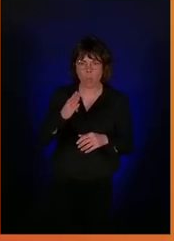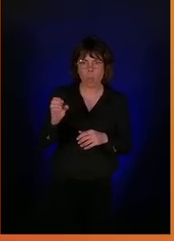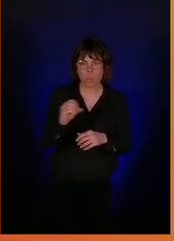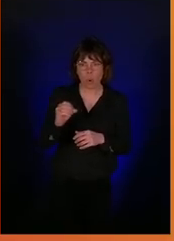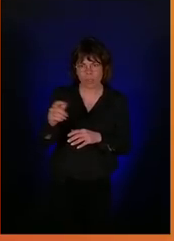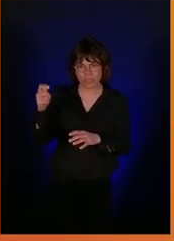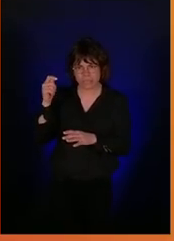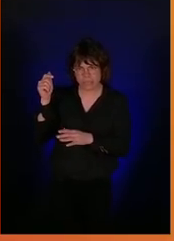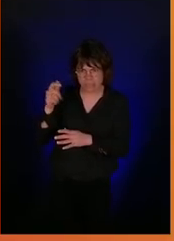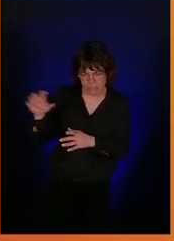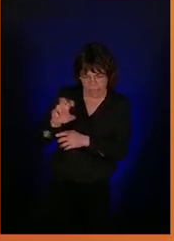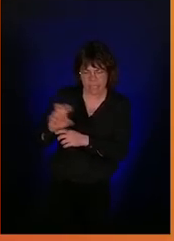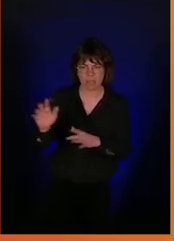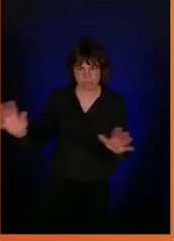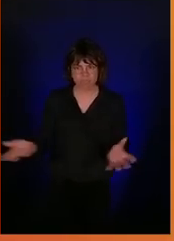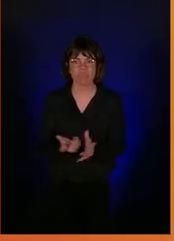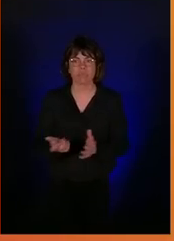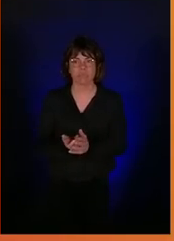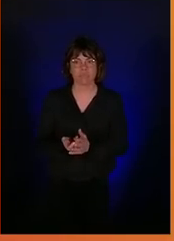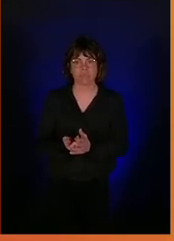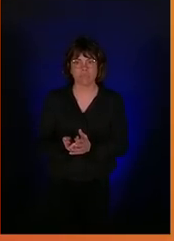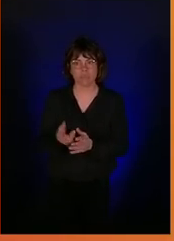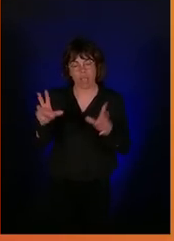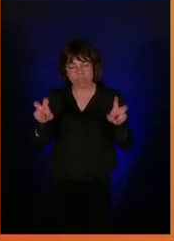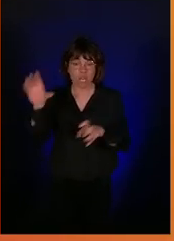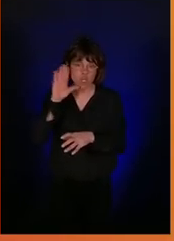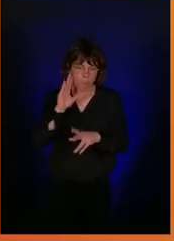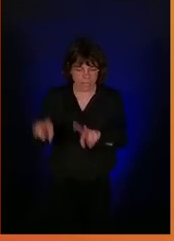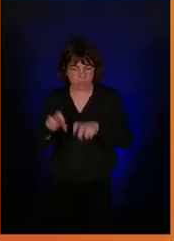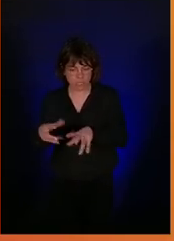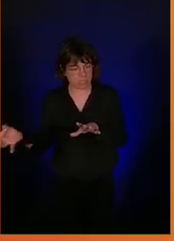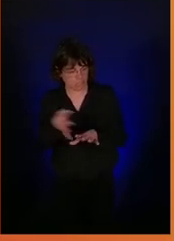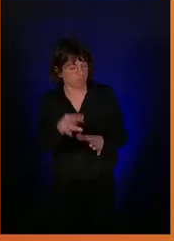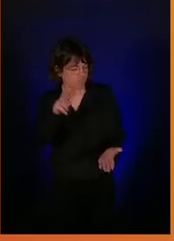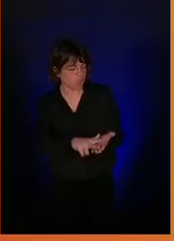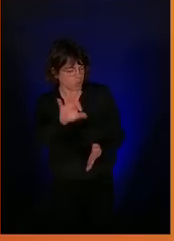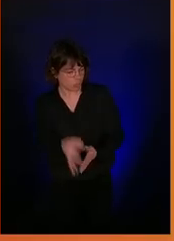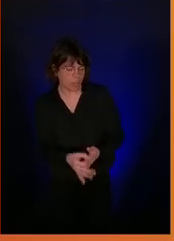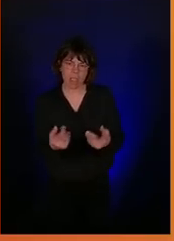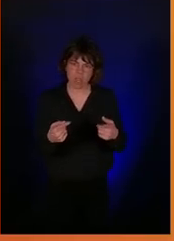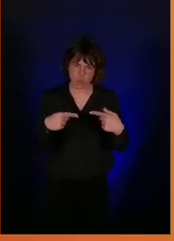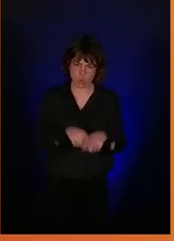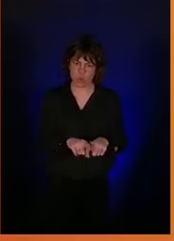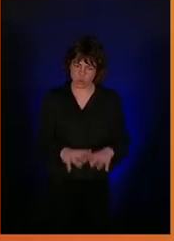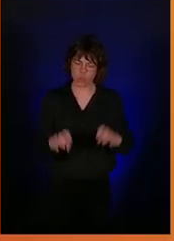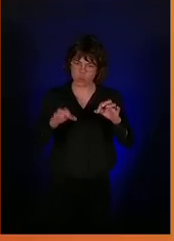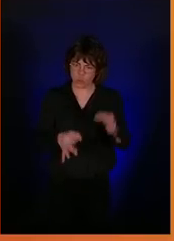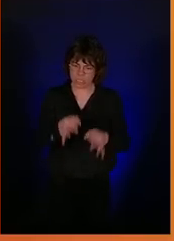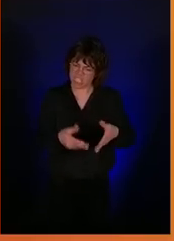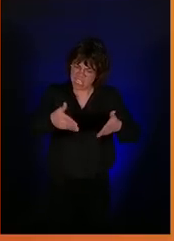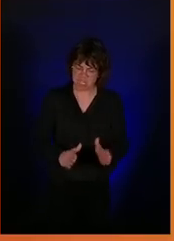Chambre d'agriculture régionale a donné son avis favorable. La justice a pourtant annulé certains de ces projets